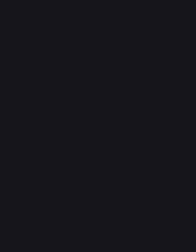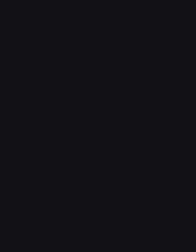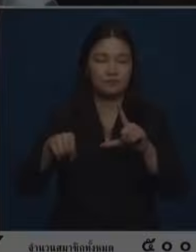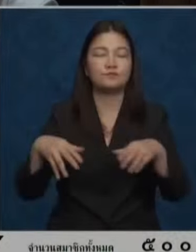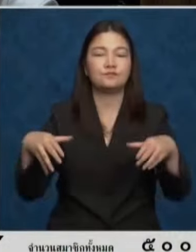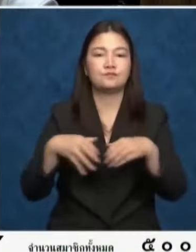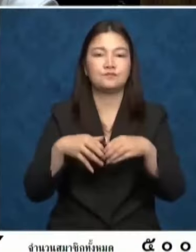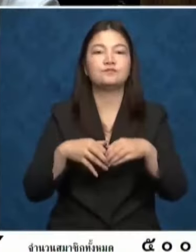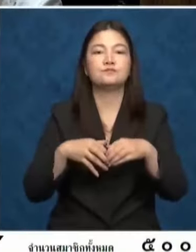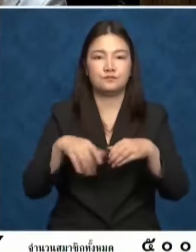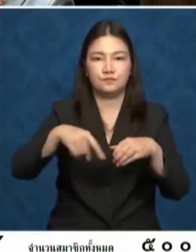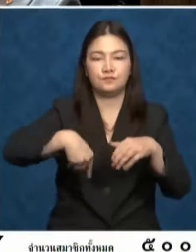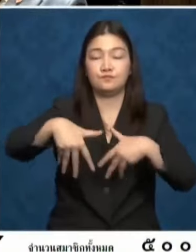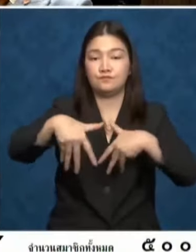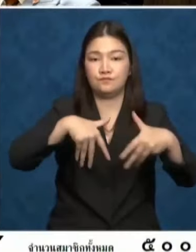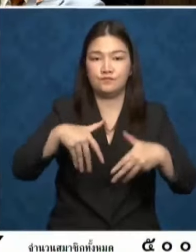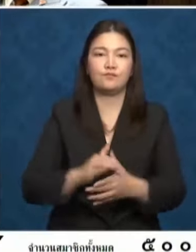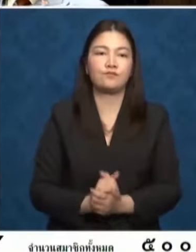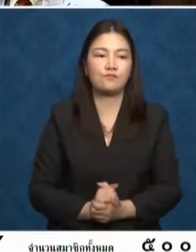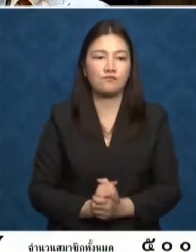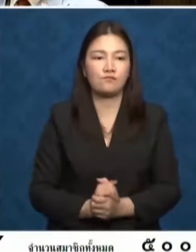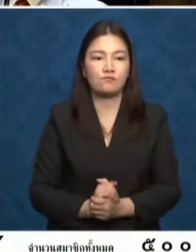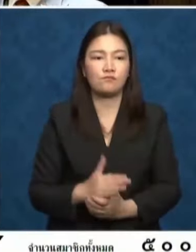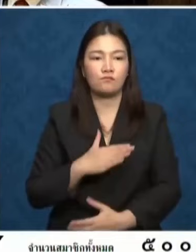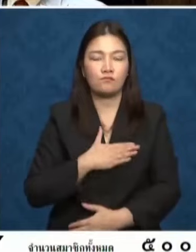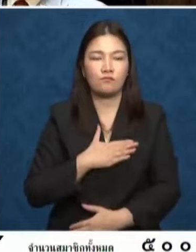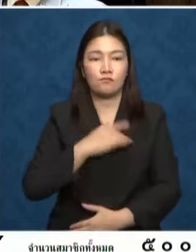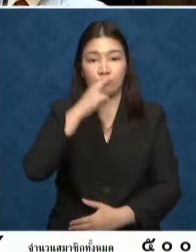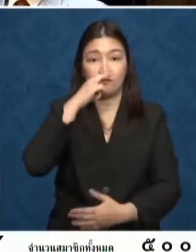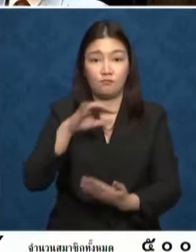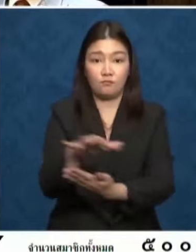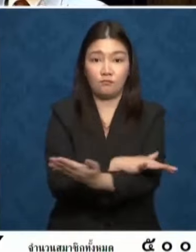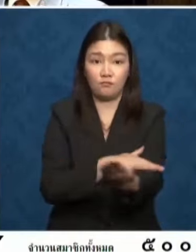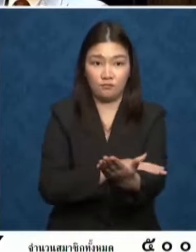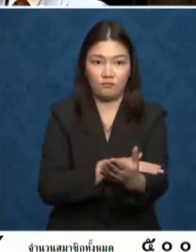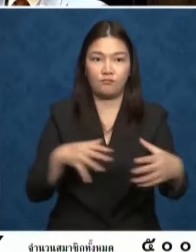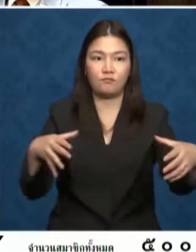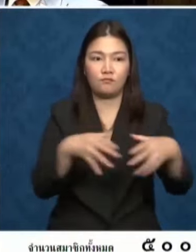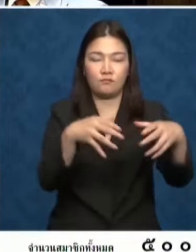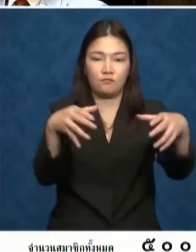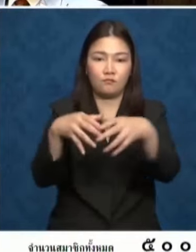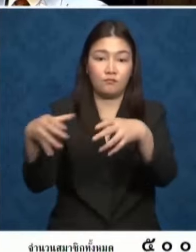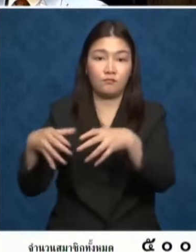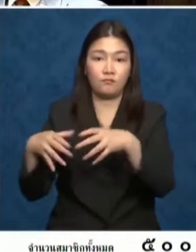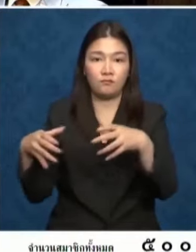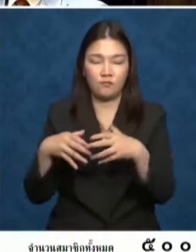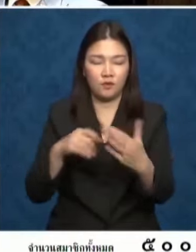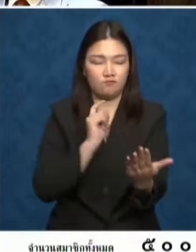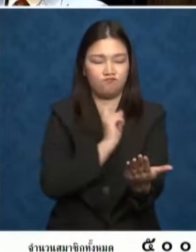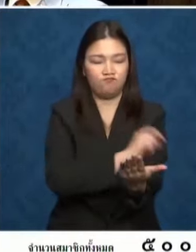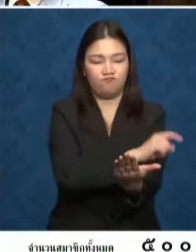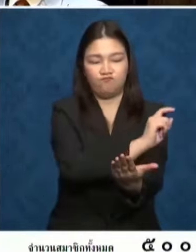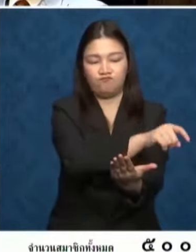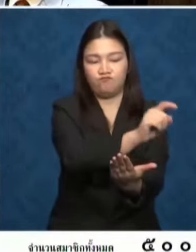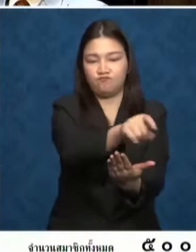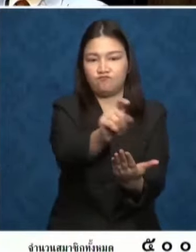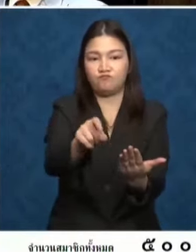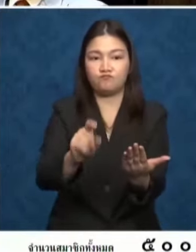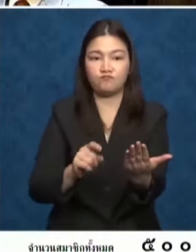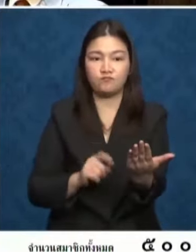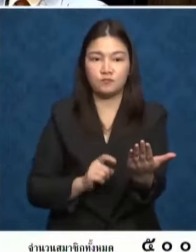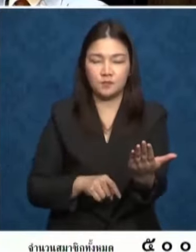และชนเผ่าพื้นเมืองประเทศไทยมีกลุ่มชาติพันธุ์ที่เหลากหลายกระจายอยู่ตาม